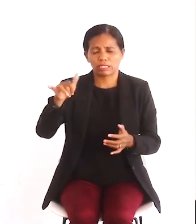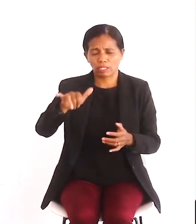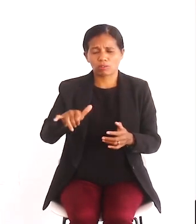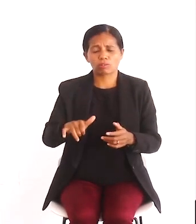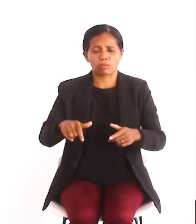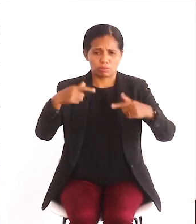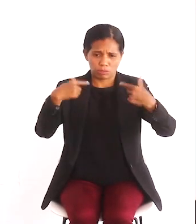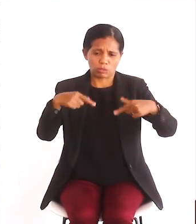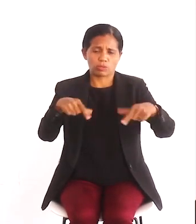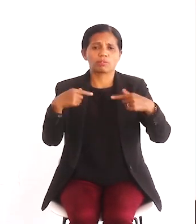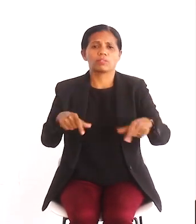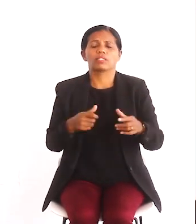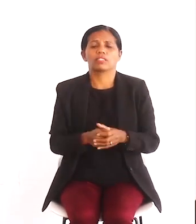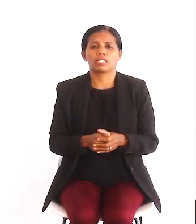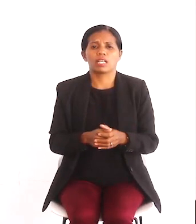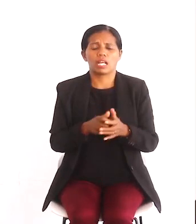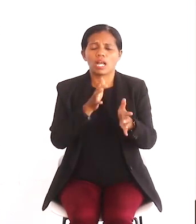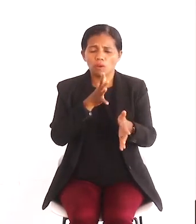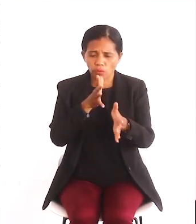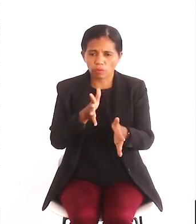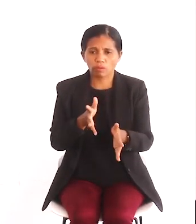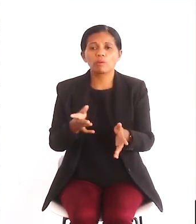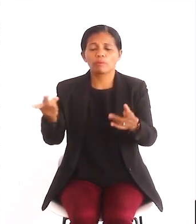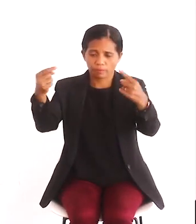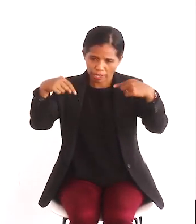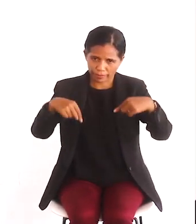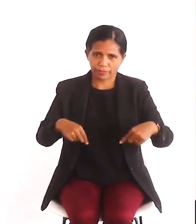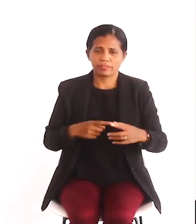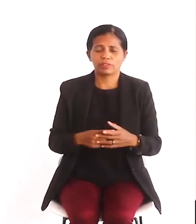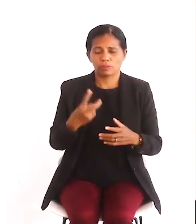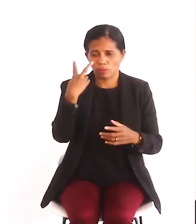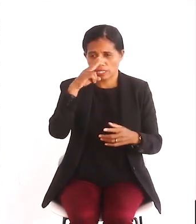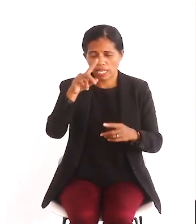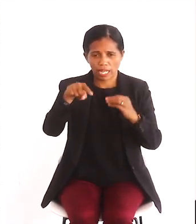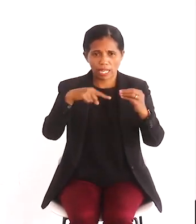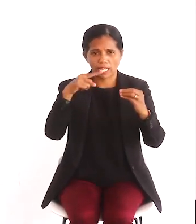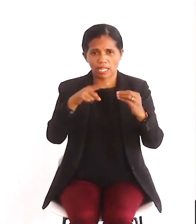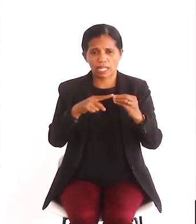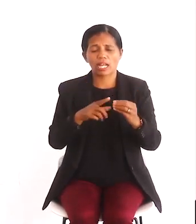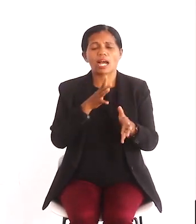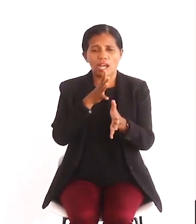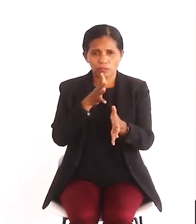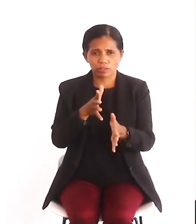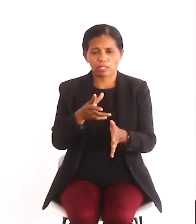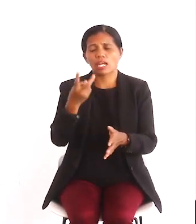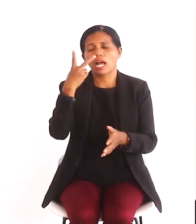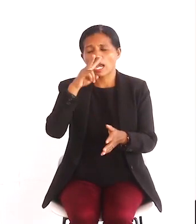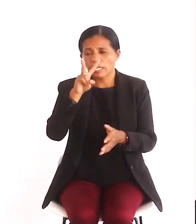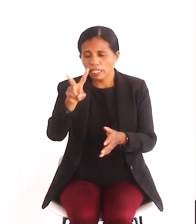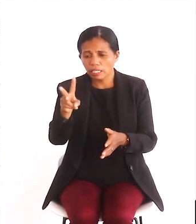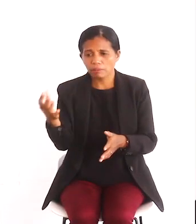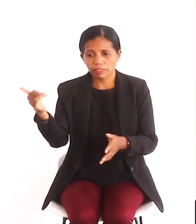killer ba malo. Sira ne avo minga mo sufale. Bang hira sira hare? Sira ne avo hateke hela ba sira nain